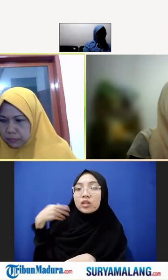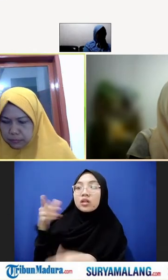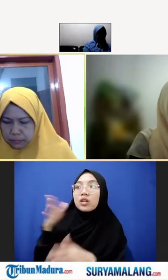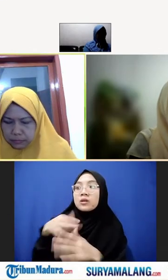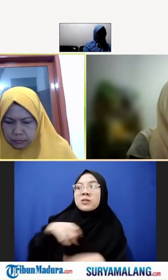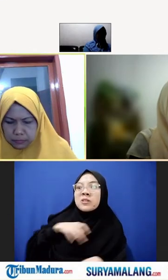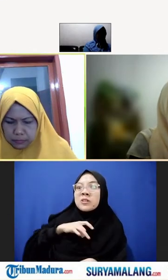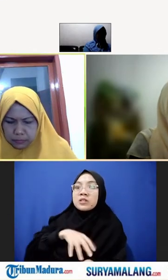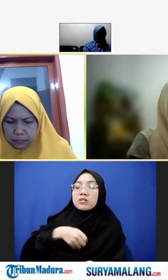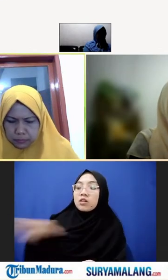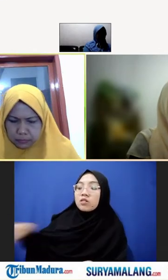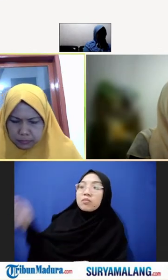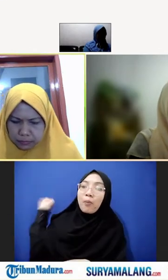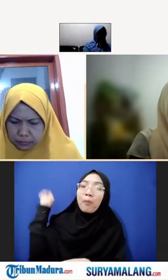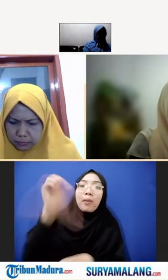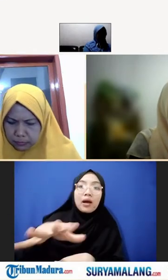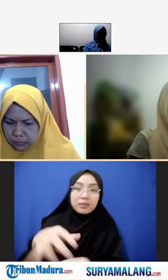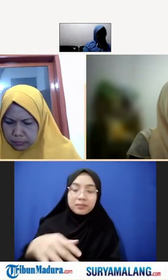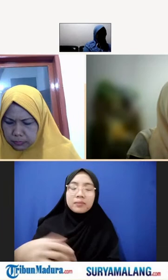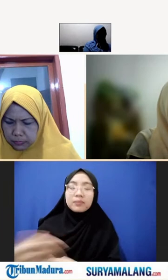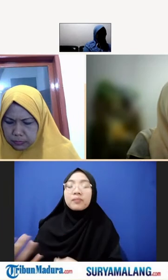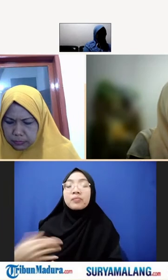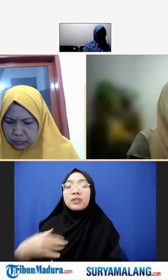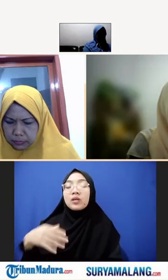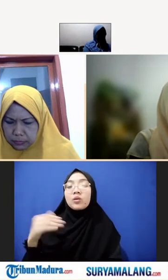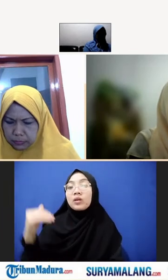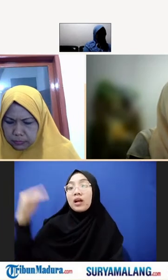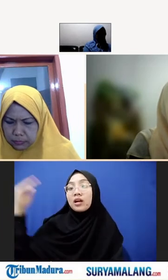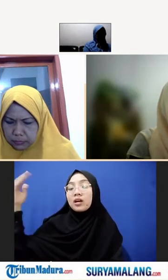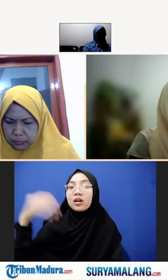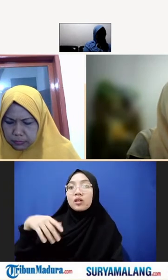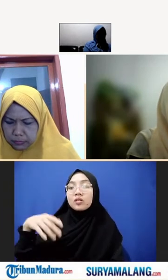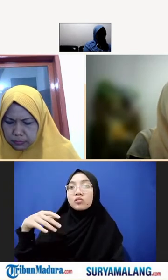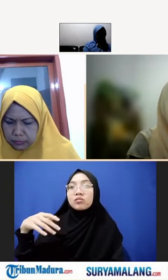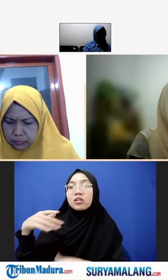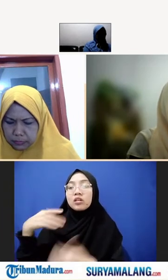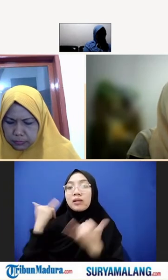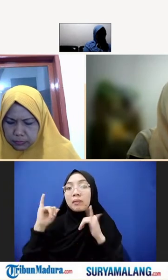dia lempar. Gitu. Kalau kakak sama abangnya lagi asik ngobrol,